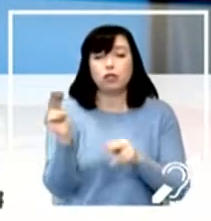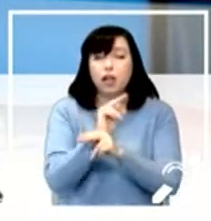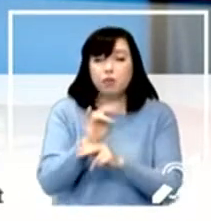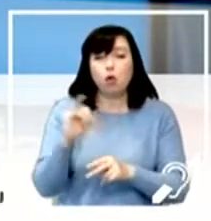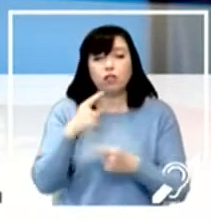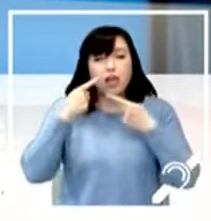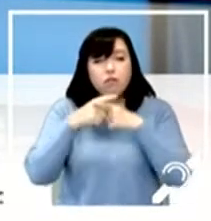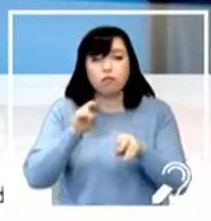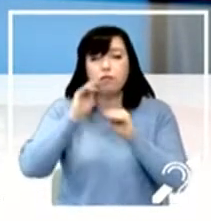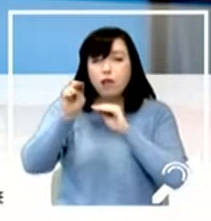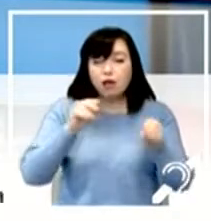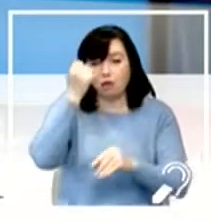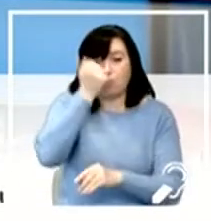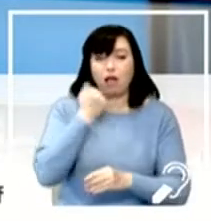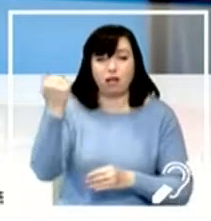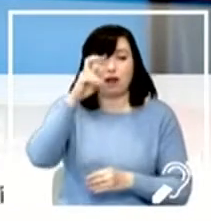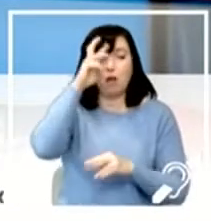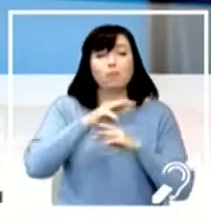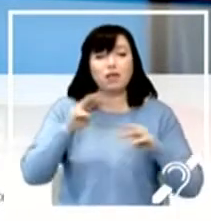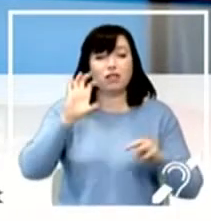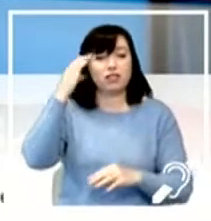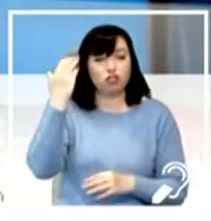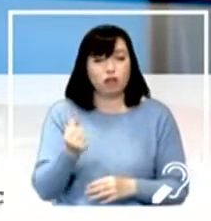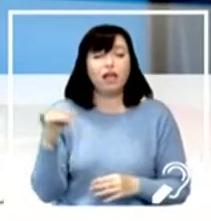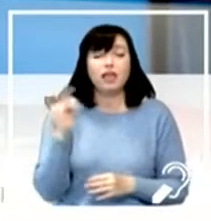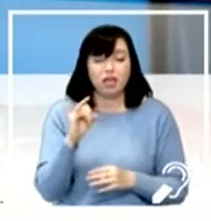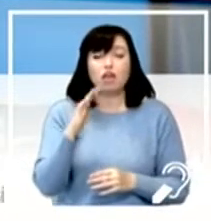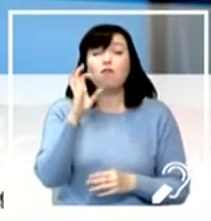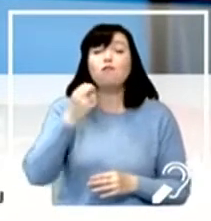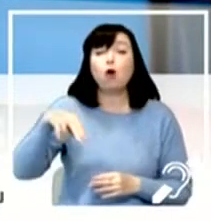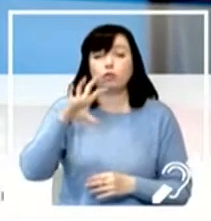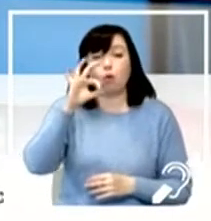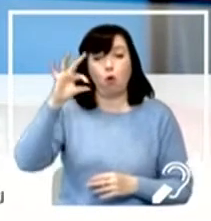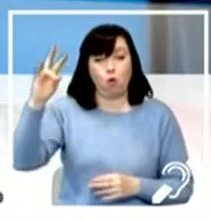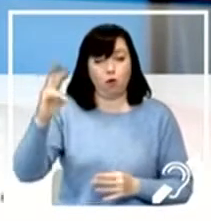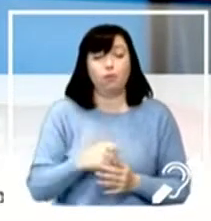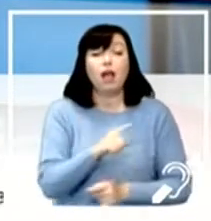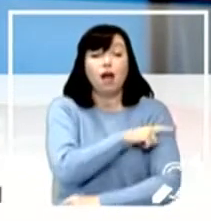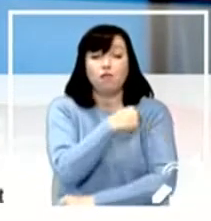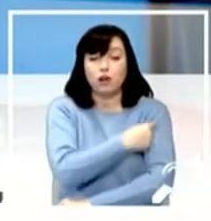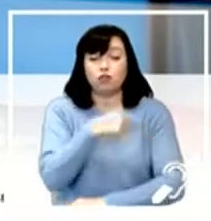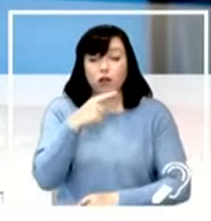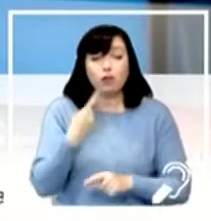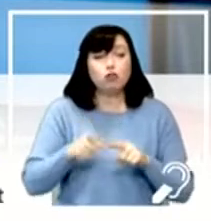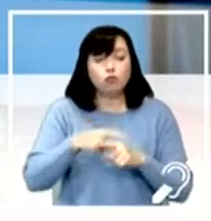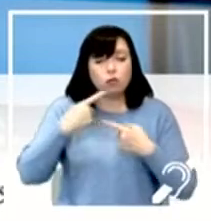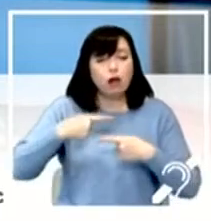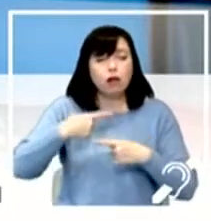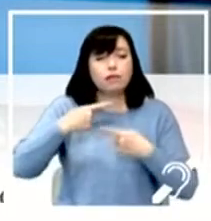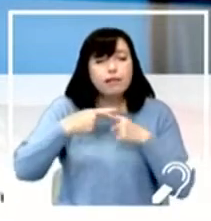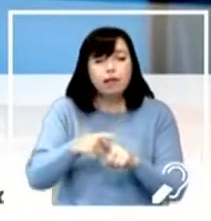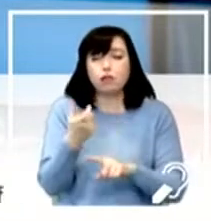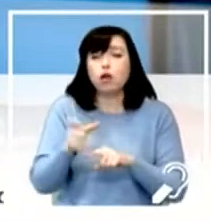cu sprijinul Guvernului SUA și al Fondului Națiunilor Unite pentru Populație. Medicii spun că echipamentele noi sunt extrem